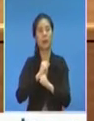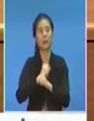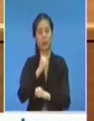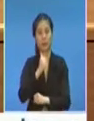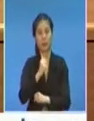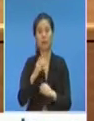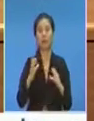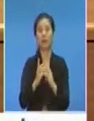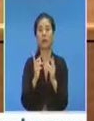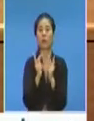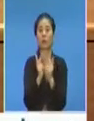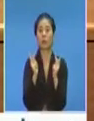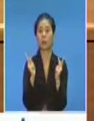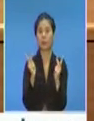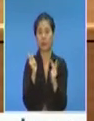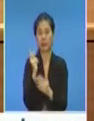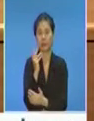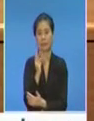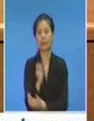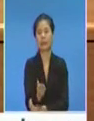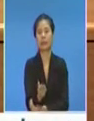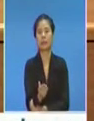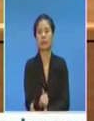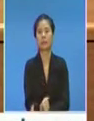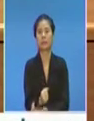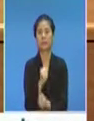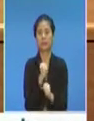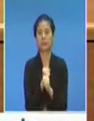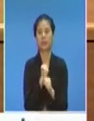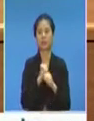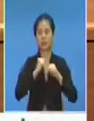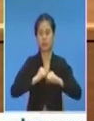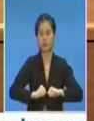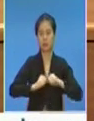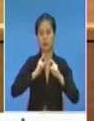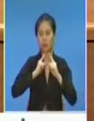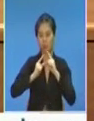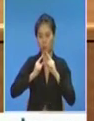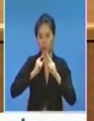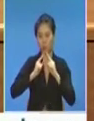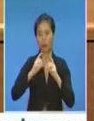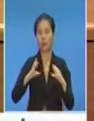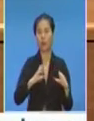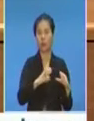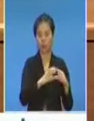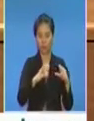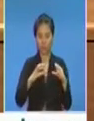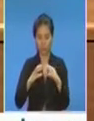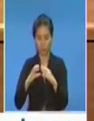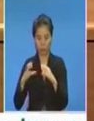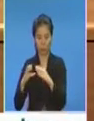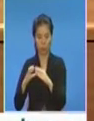ปหรือทางสภาเนี่ยจะให้มีการคุยกันระหว่างกรรมธิการหลายกรรมธิการซึ่งทำงานในเรื่องเ